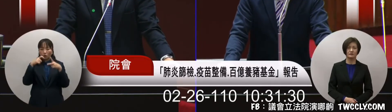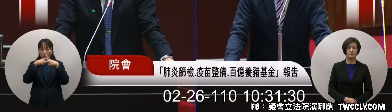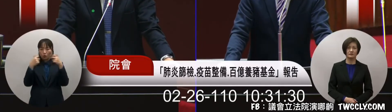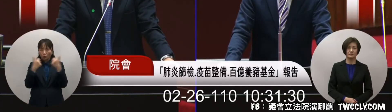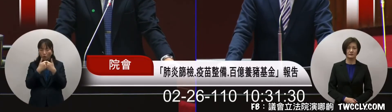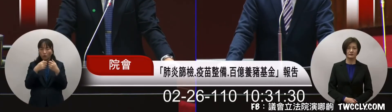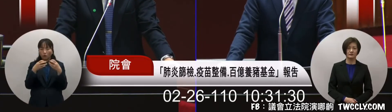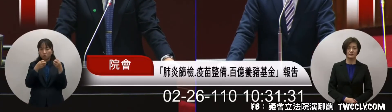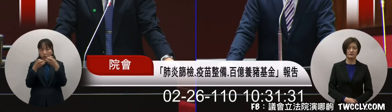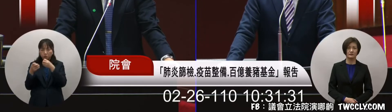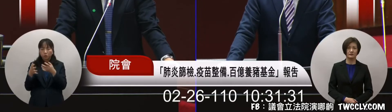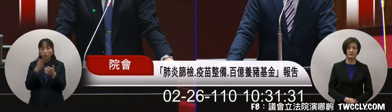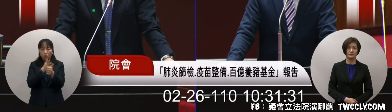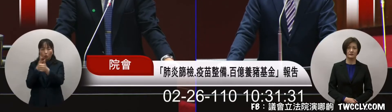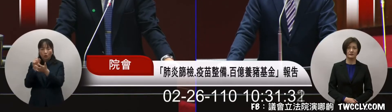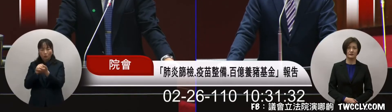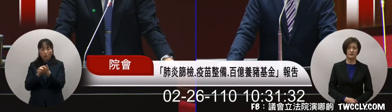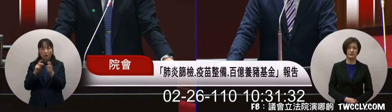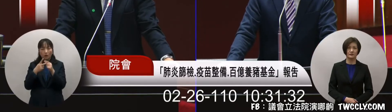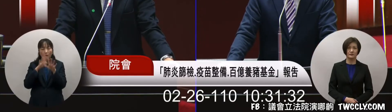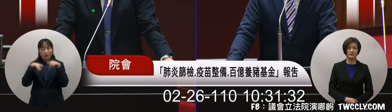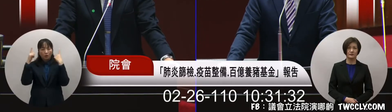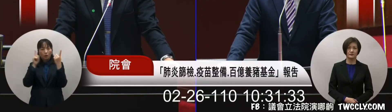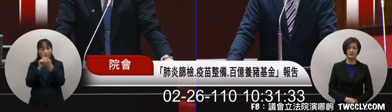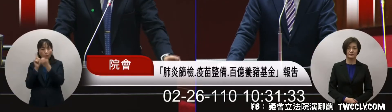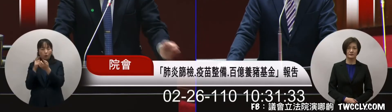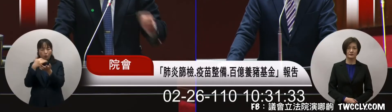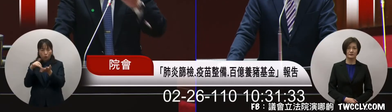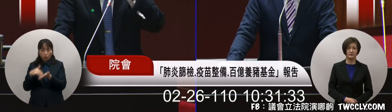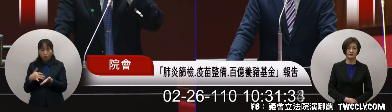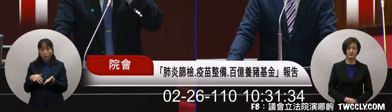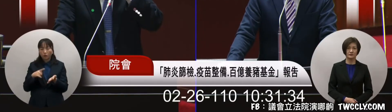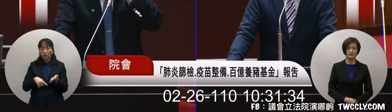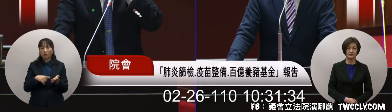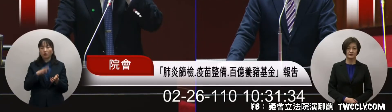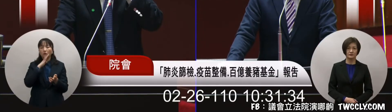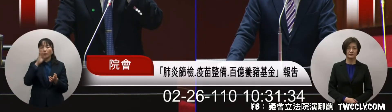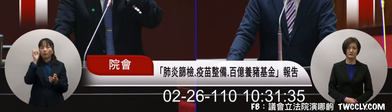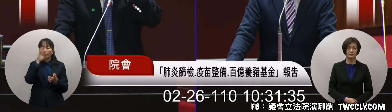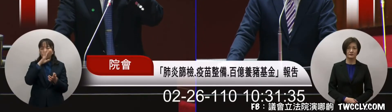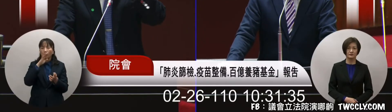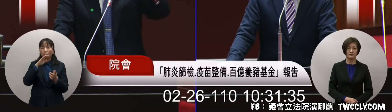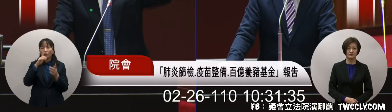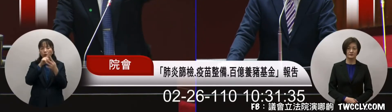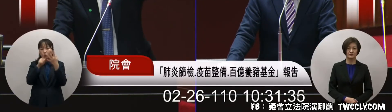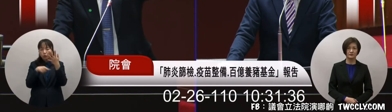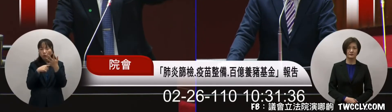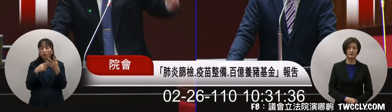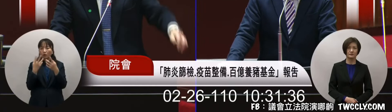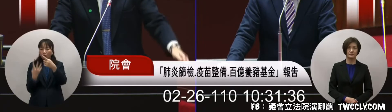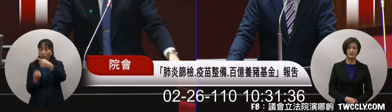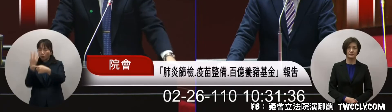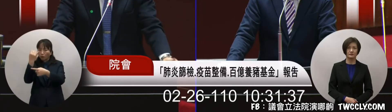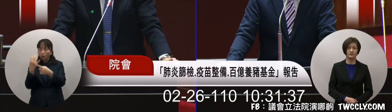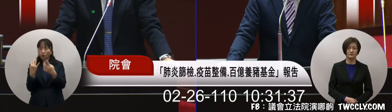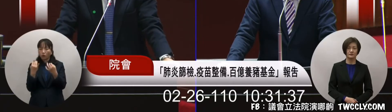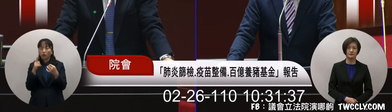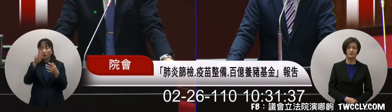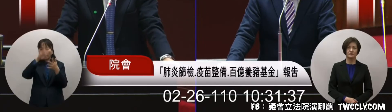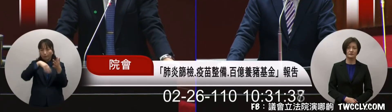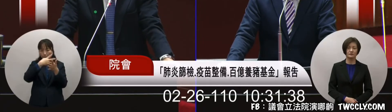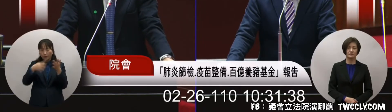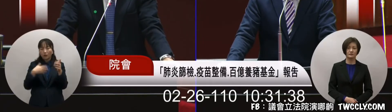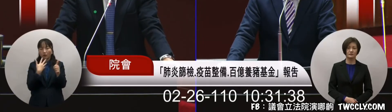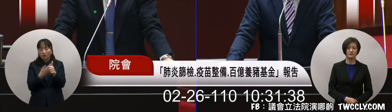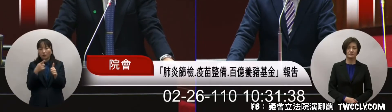计跟平常发生这样的一个情况的，来算出它一些相关不良反应的一个比例。那这个表就是提供